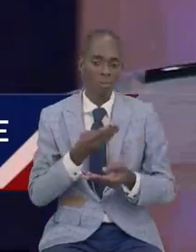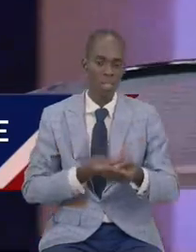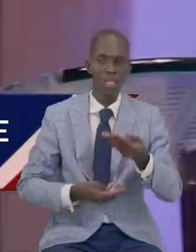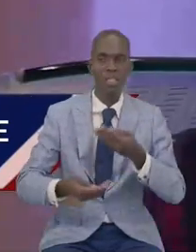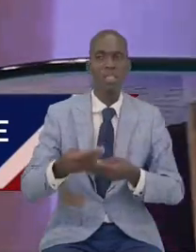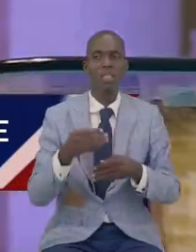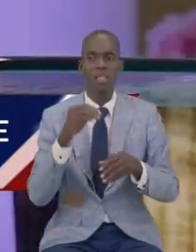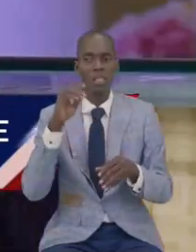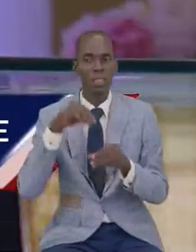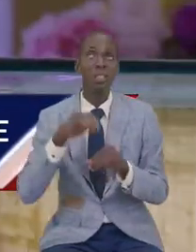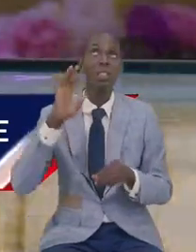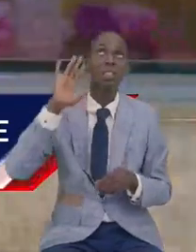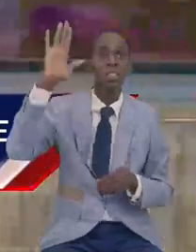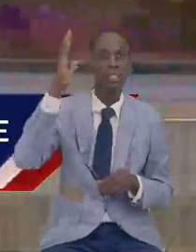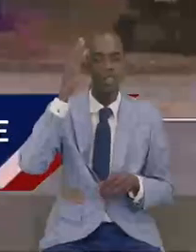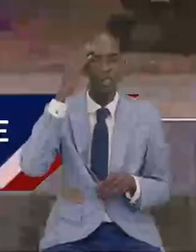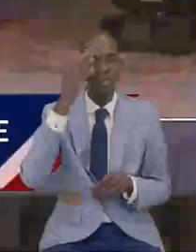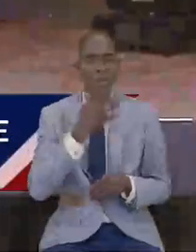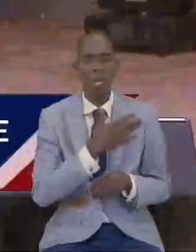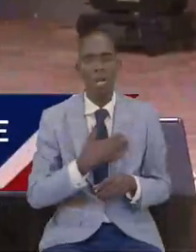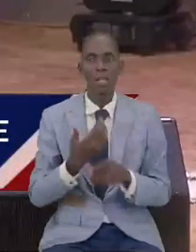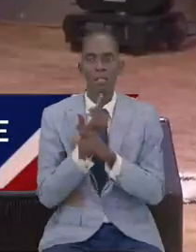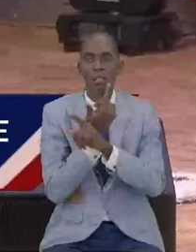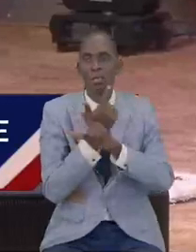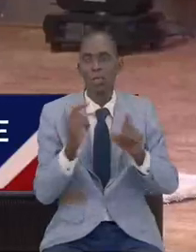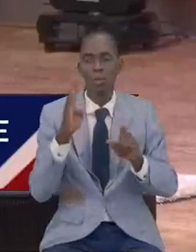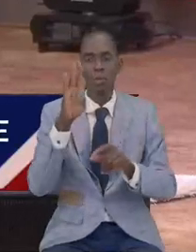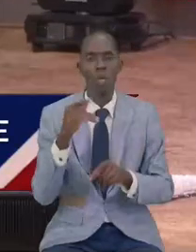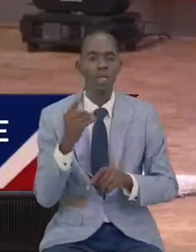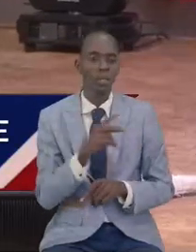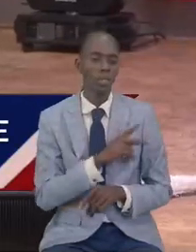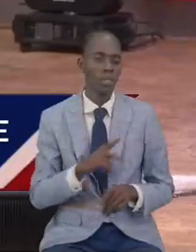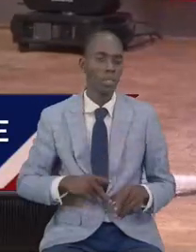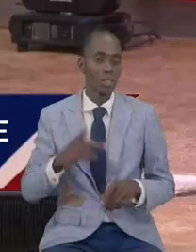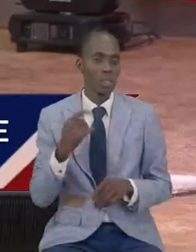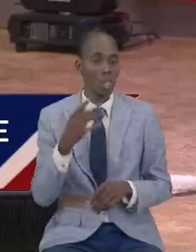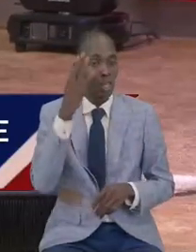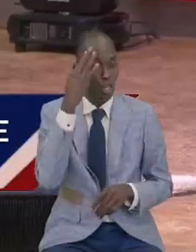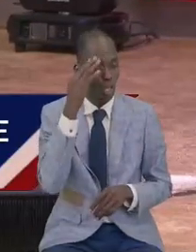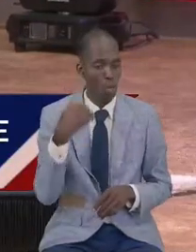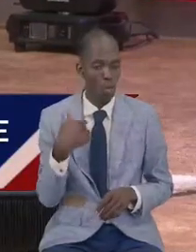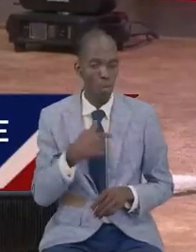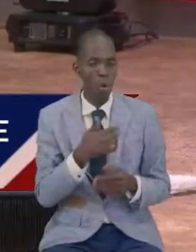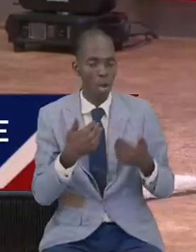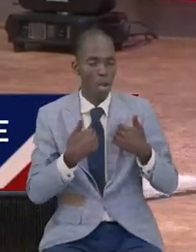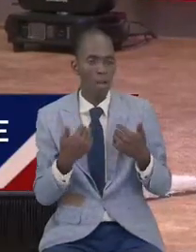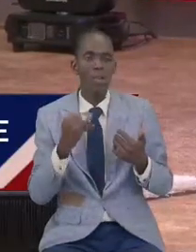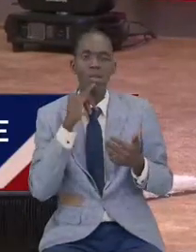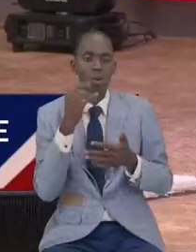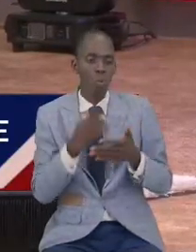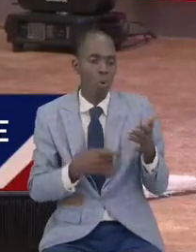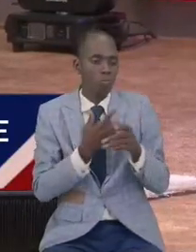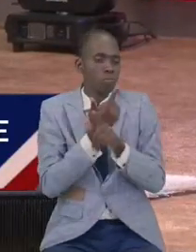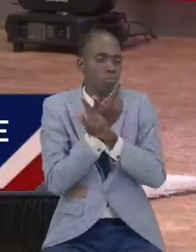la libération du Roi. La connaissance que nous avons, c'est ce qui nous libère. Cela